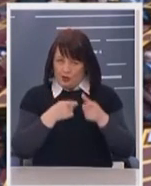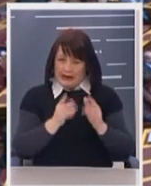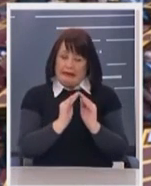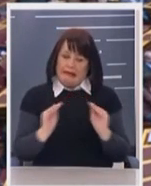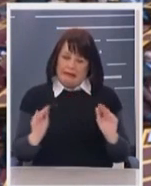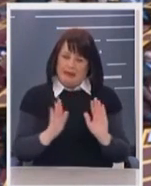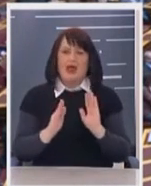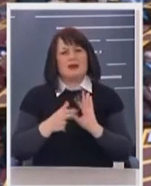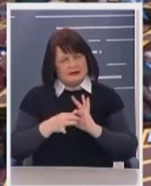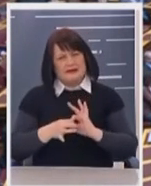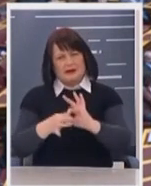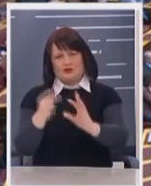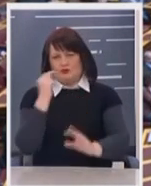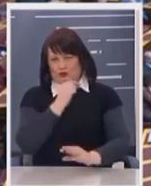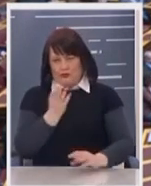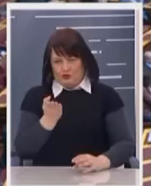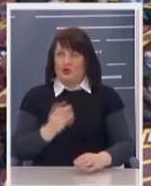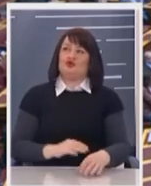Ηρεμία, ηρεμία.